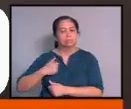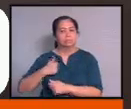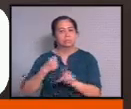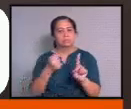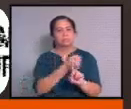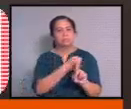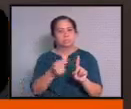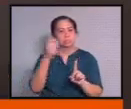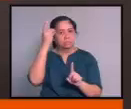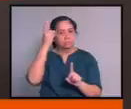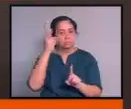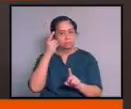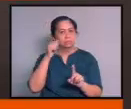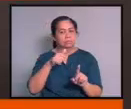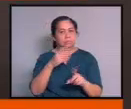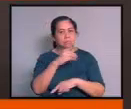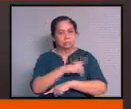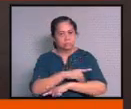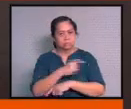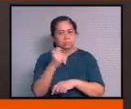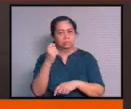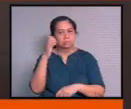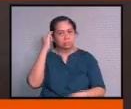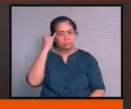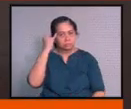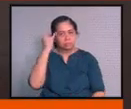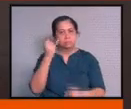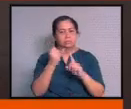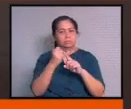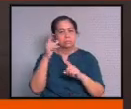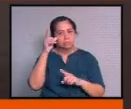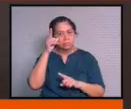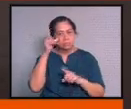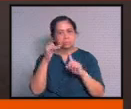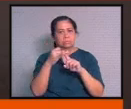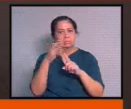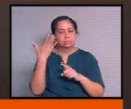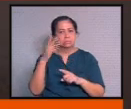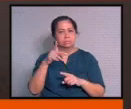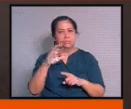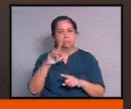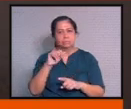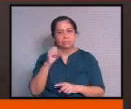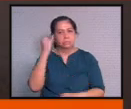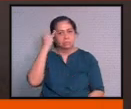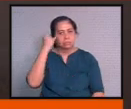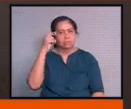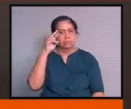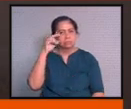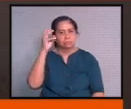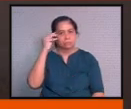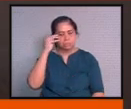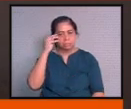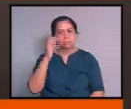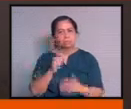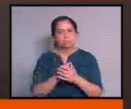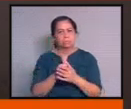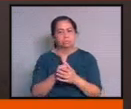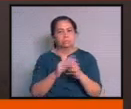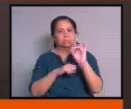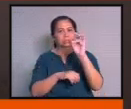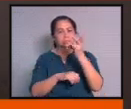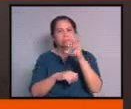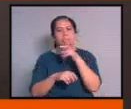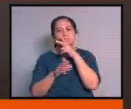kay Dormitorio noong araw na iyon ay sina Imperial, Lumbag at si 3rd Class John Vincent Manalo ang